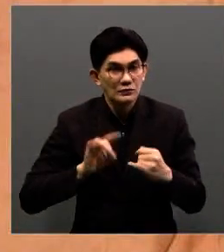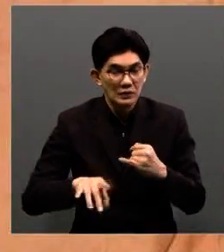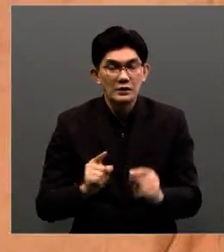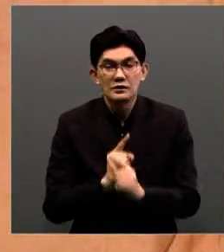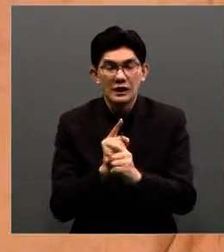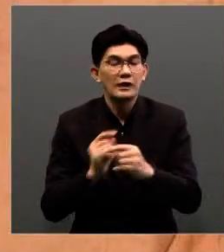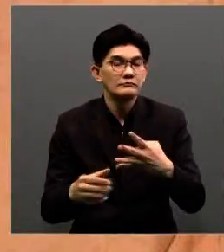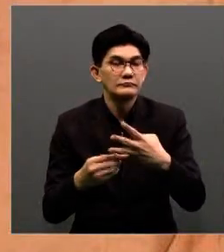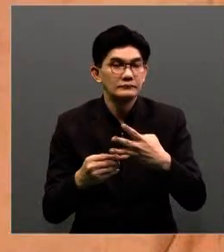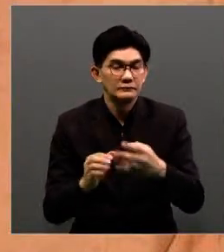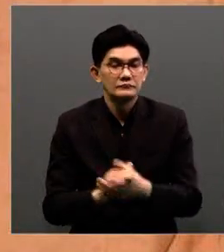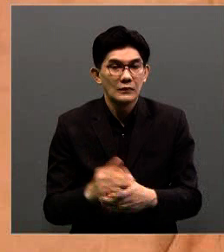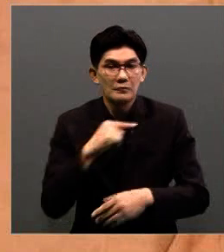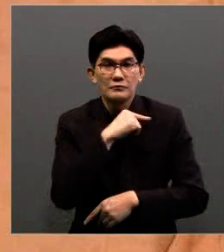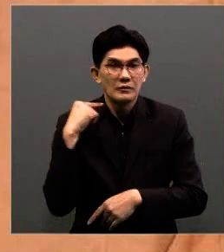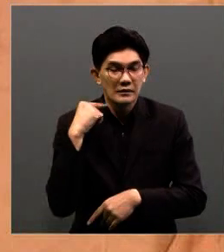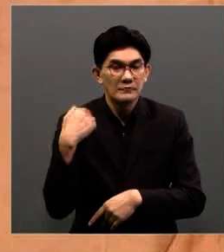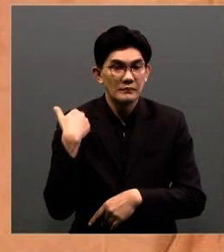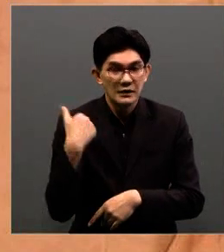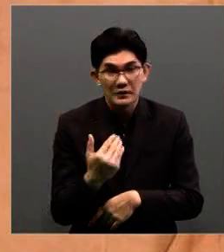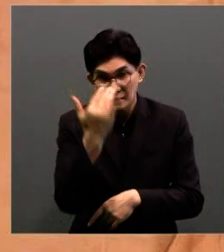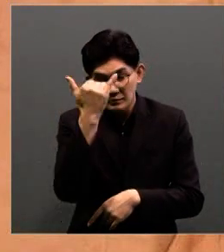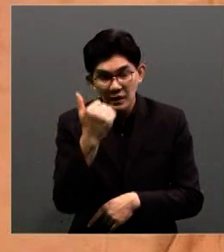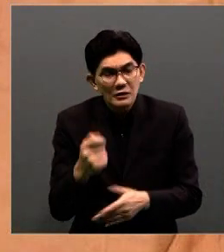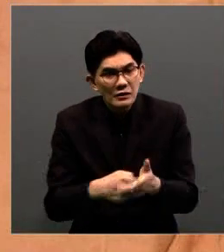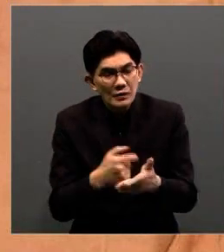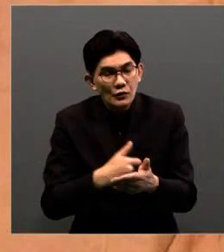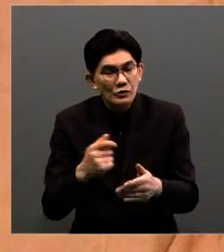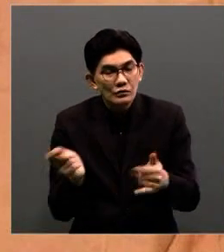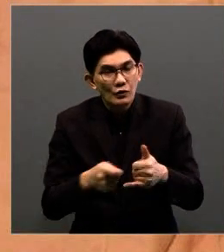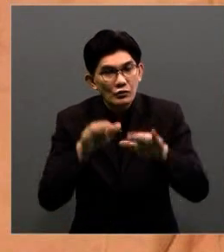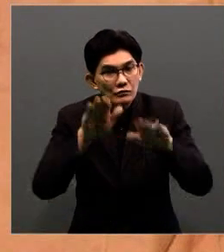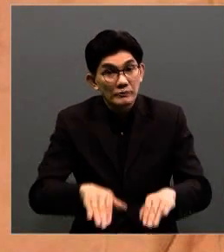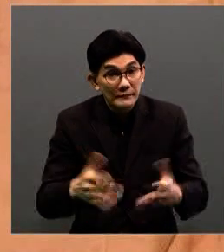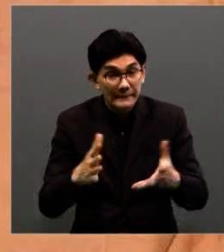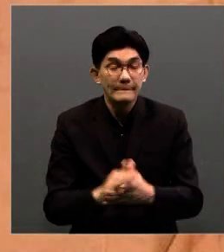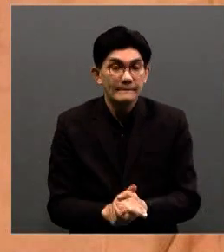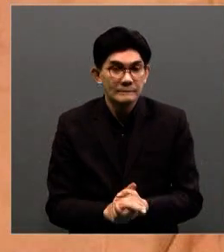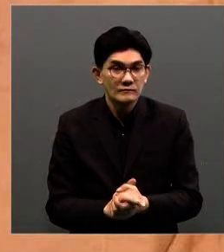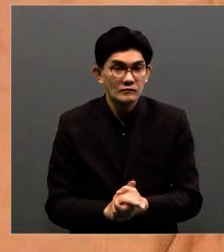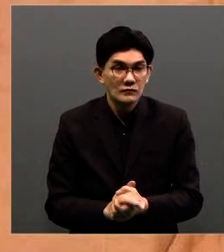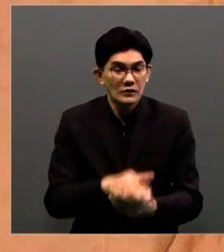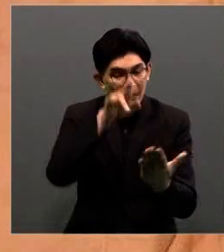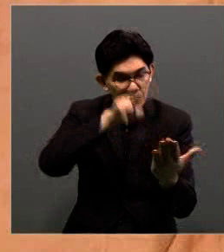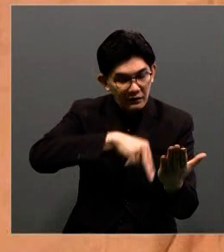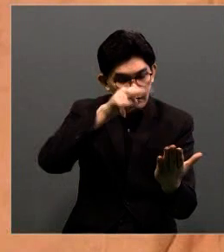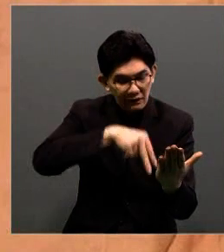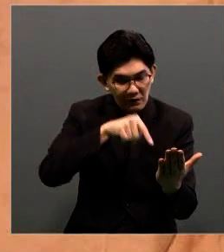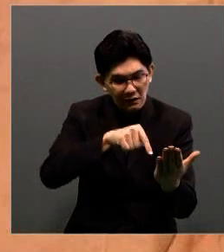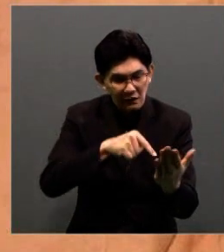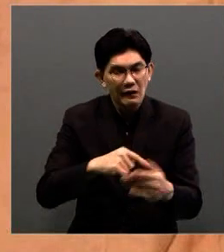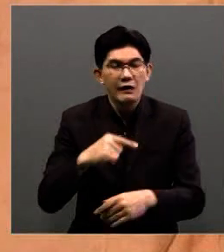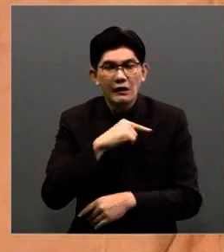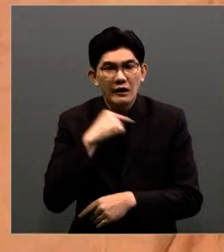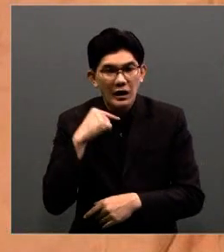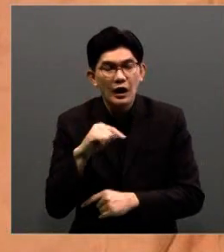ตามศาลชั้นต้นประหารชีวิตเพราะไม่มีเหตุผลให้ลดโทษครับศาลฎีกาได้อ่านคำพิพากษาคดีฆ่าชิง